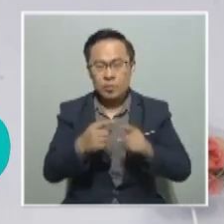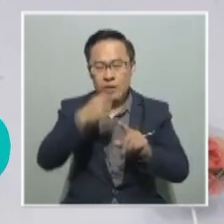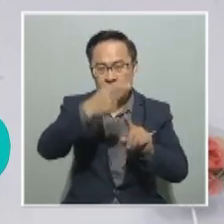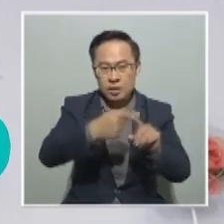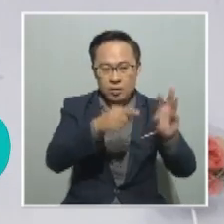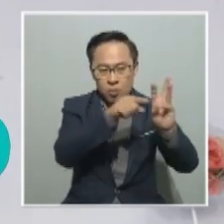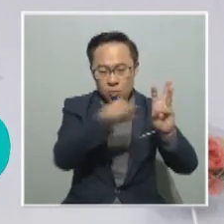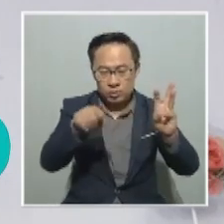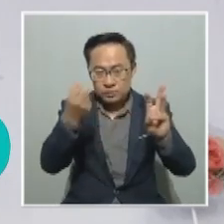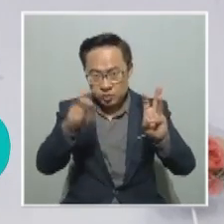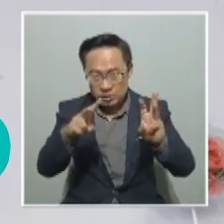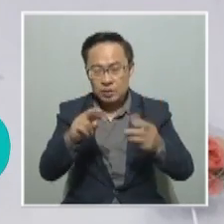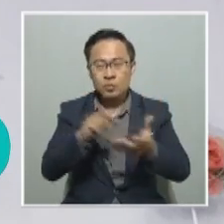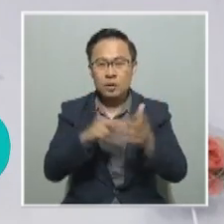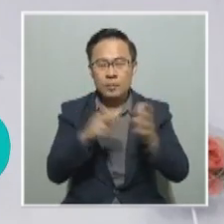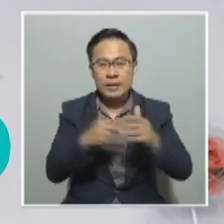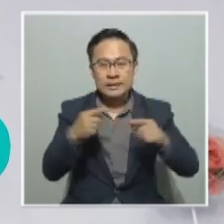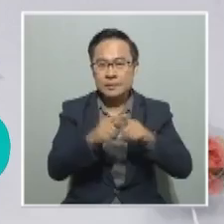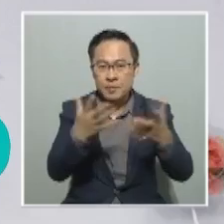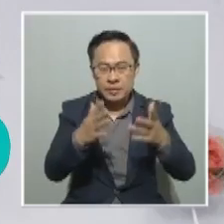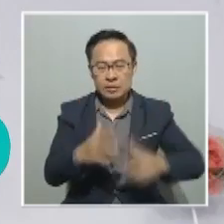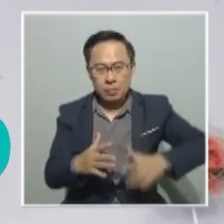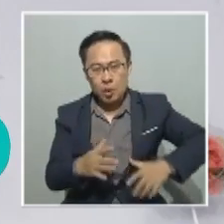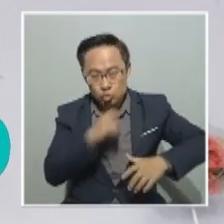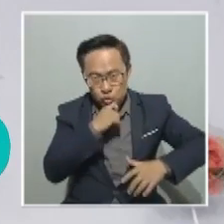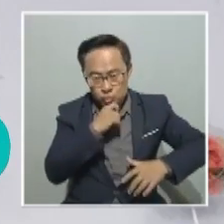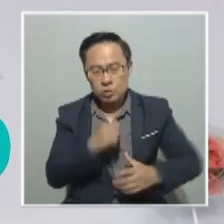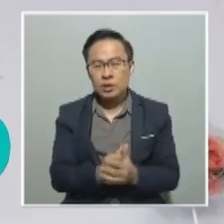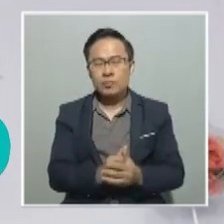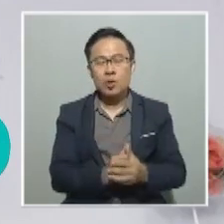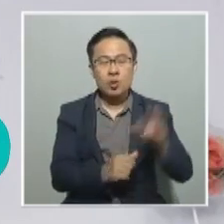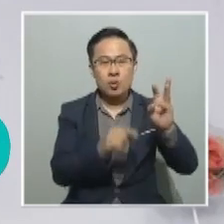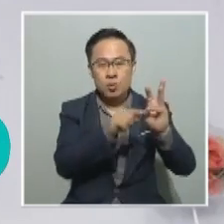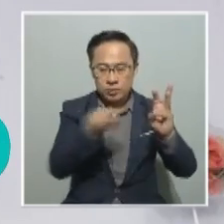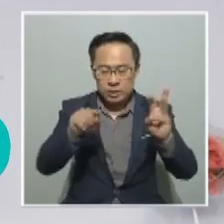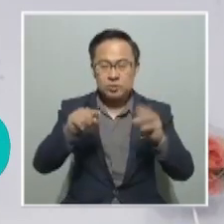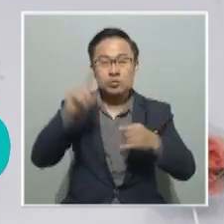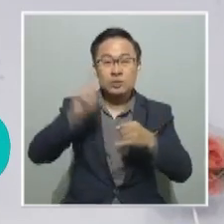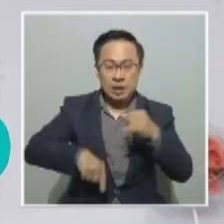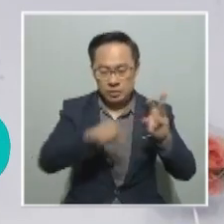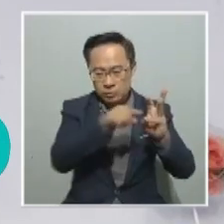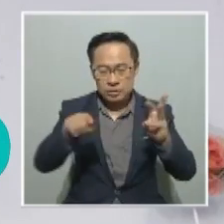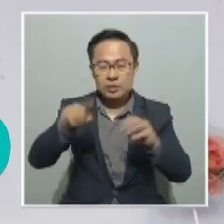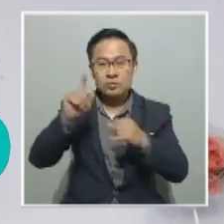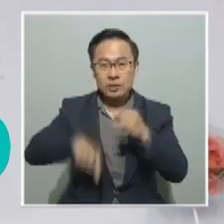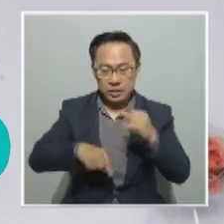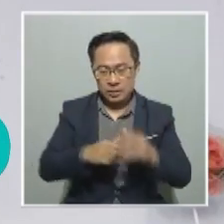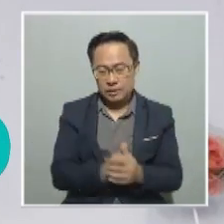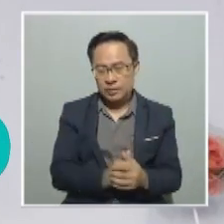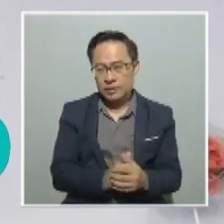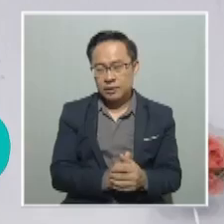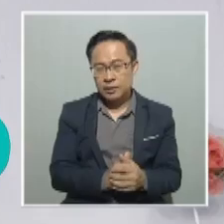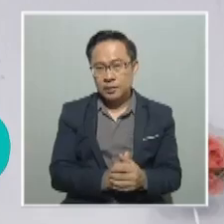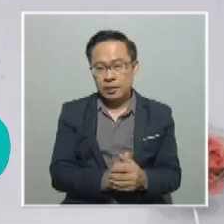การติดจะค่อยๆลดลงตามเวลา ชินแล้วเนี่ย ใช่มันจะค่อยๆลดลงตามธรรมชาติเพราะว่าเส้นเอ็นไหล่เนี่ยมันไม่มีเลือดวิ่งเข้าไปก็จริงน ะ แต่ว่